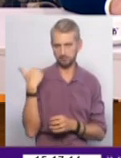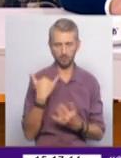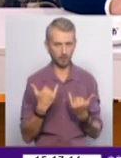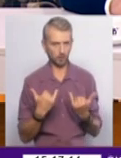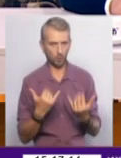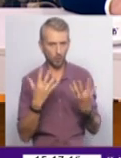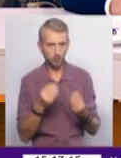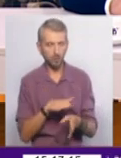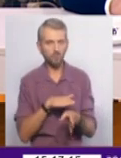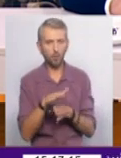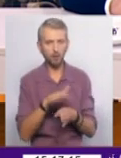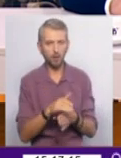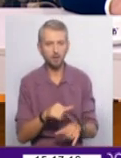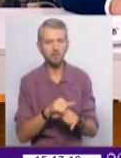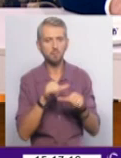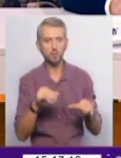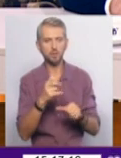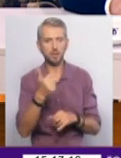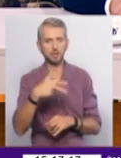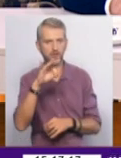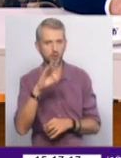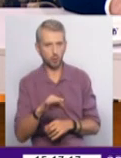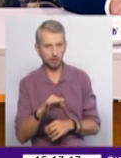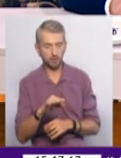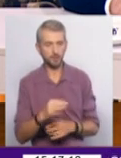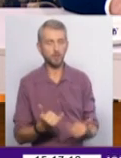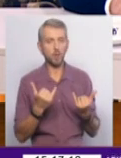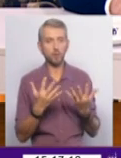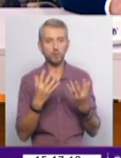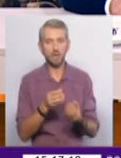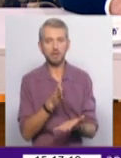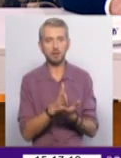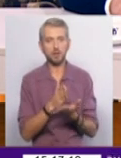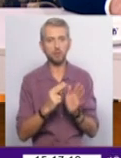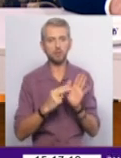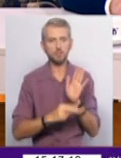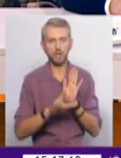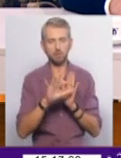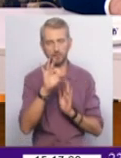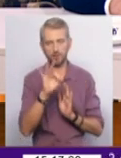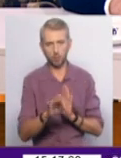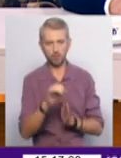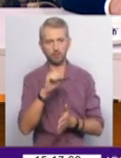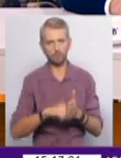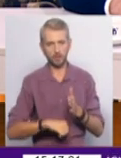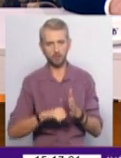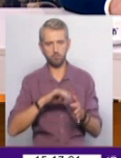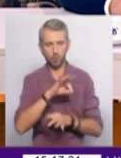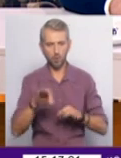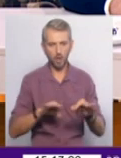виконання збільшили ми виконання на 30%. І воно на сьогоднішній день складає 75% від